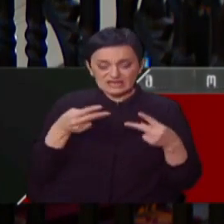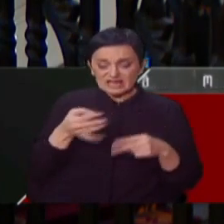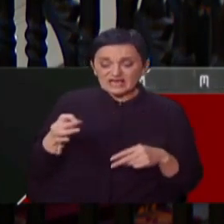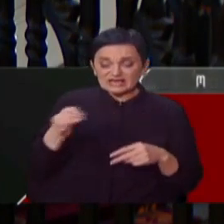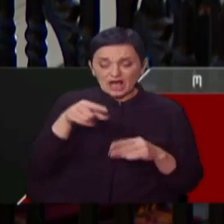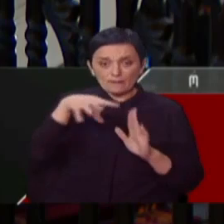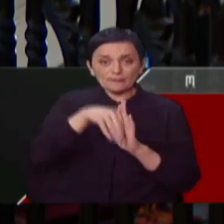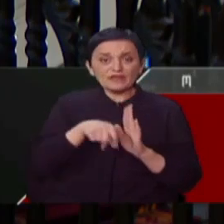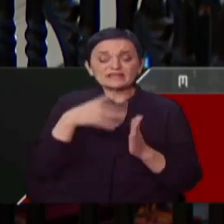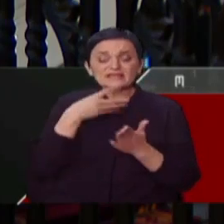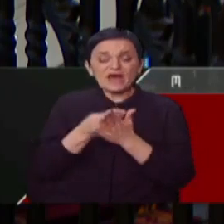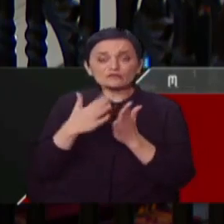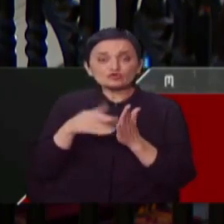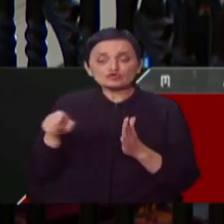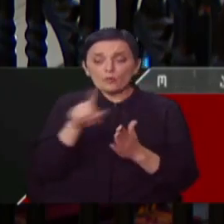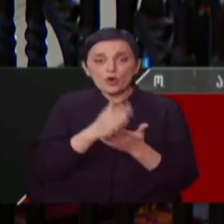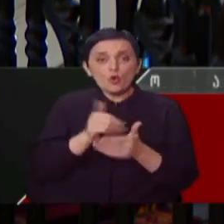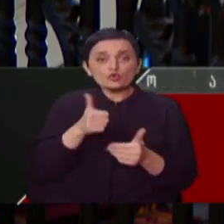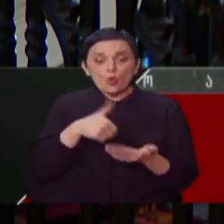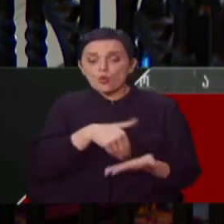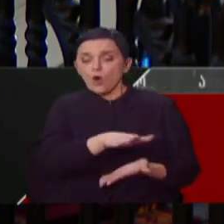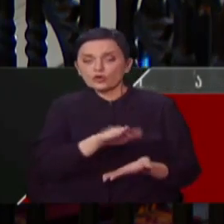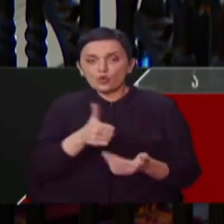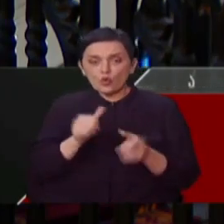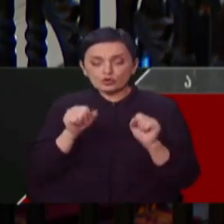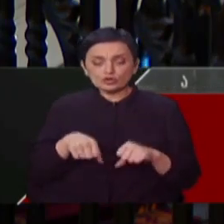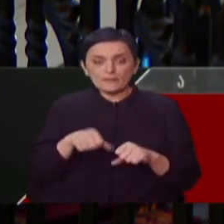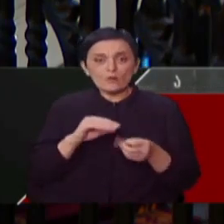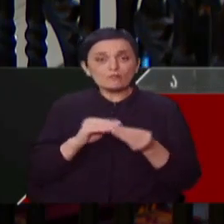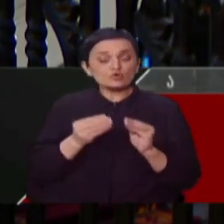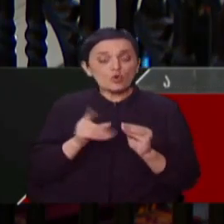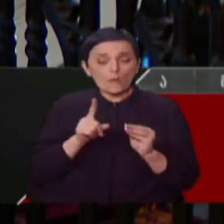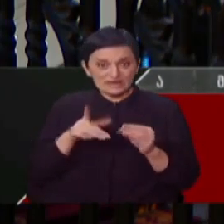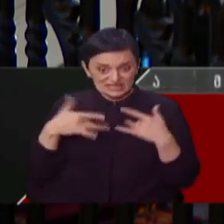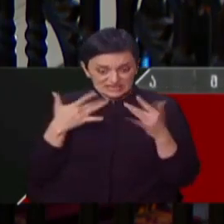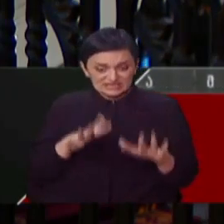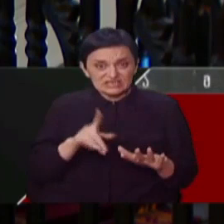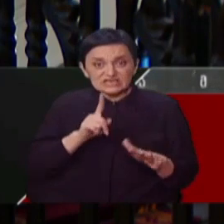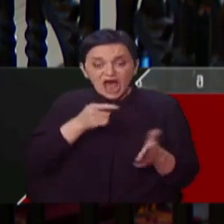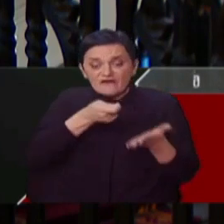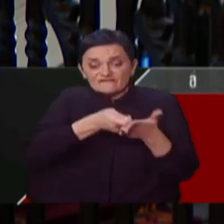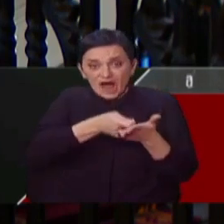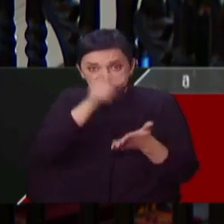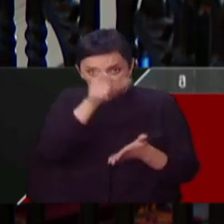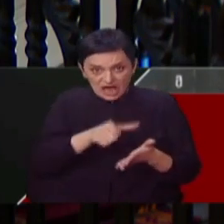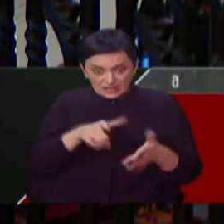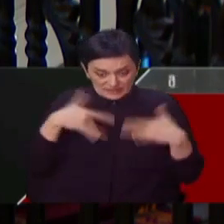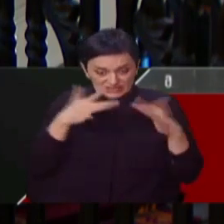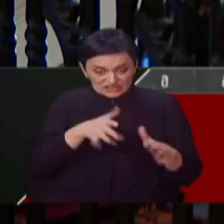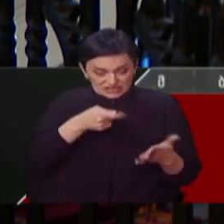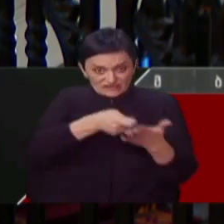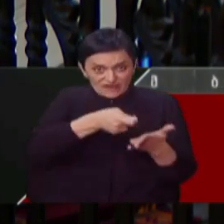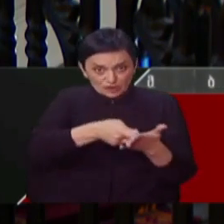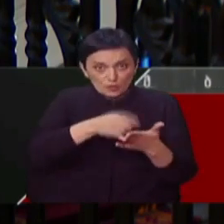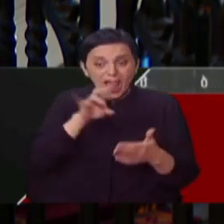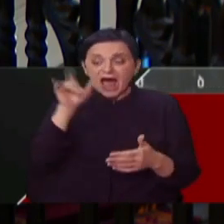ho, rahteba, tavien coplebši. Am izvor oparo, gorsi aici, lebada, rari, problema, zizgia, rauaceam, tadamia, zizgia, rauaceam, odhariba, șuili, rastava,